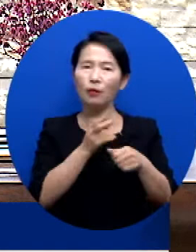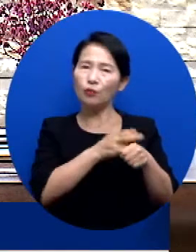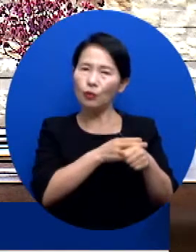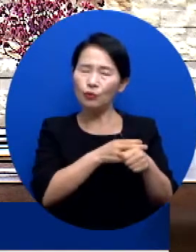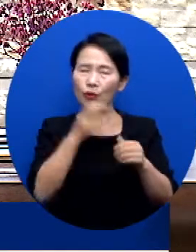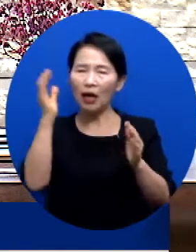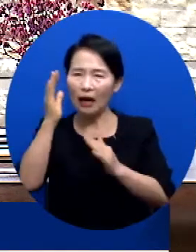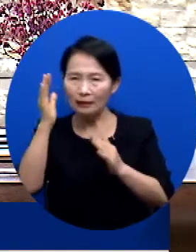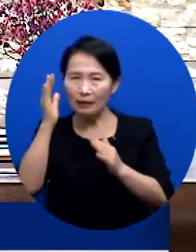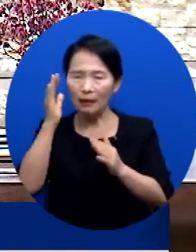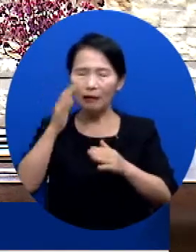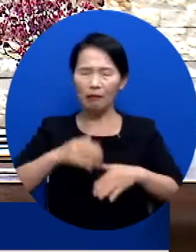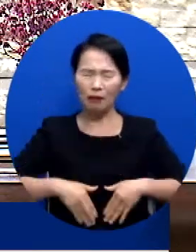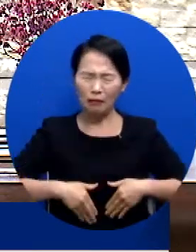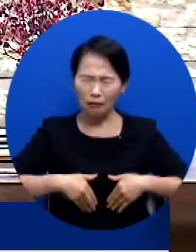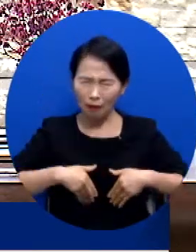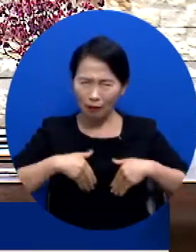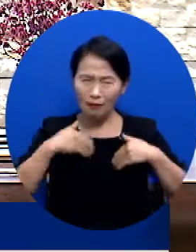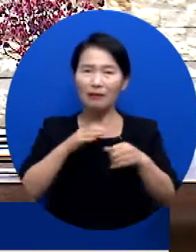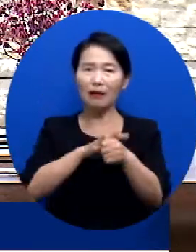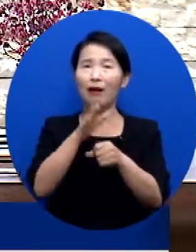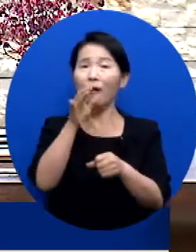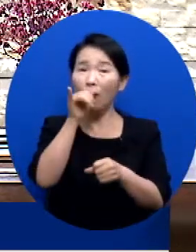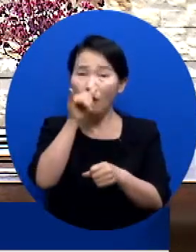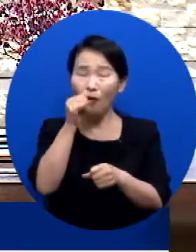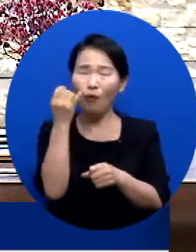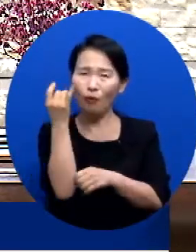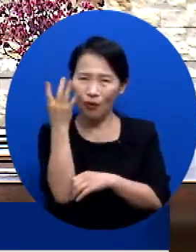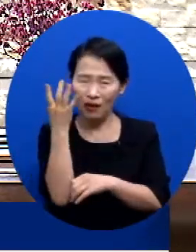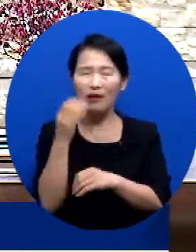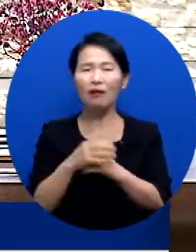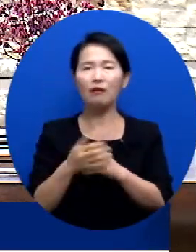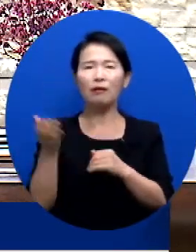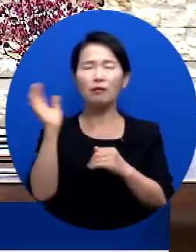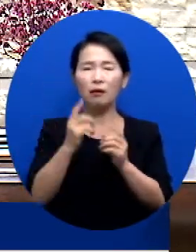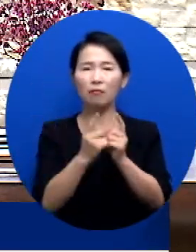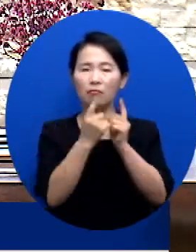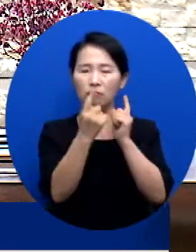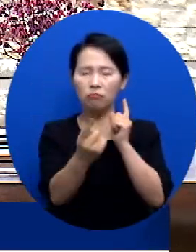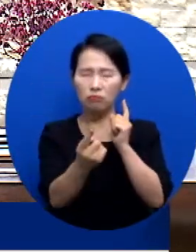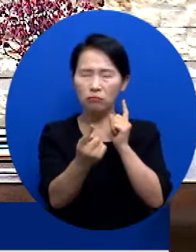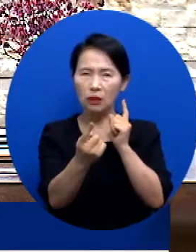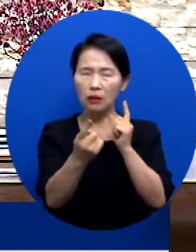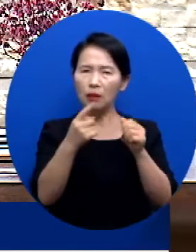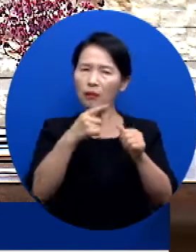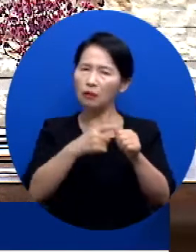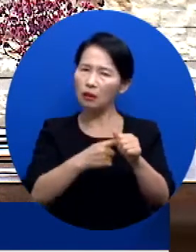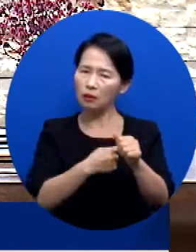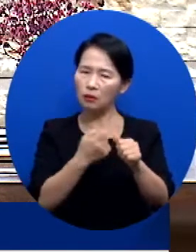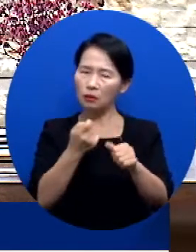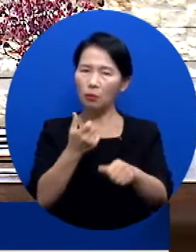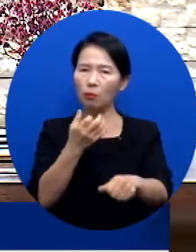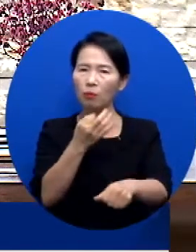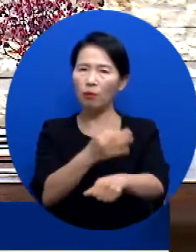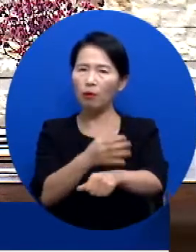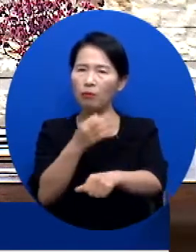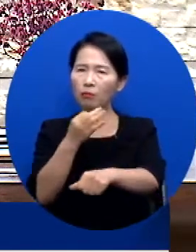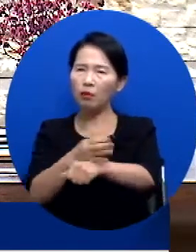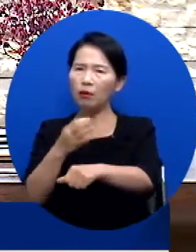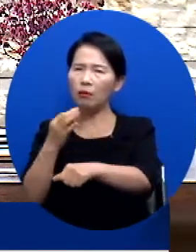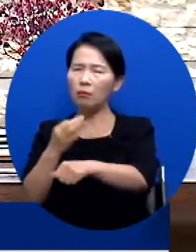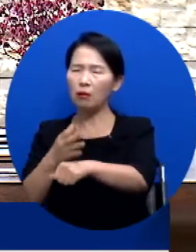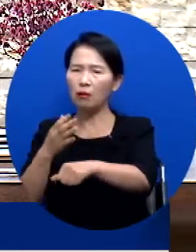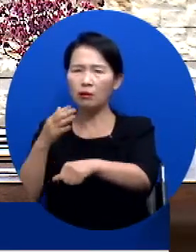끈끈한 정들이 있는데 비대면하다 보니까 이게 이제 점점 편해지는 상황이 되는 거예요. 그러면 편해지는